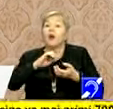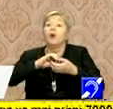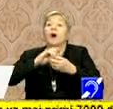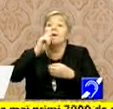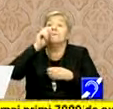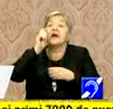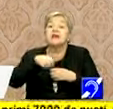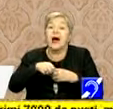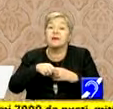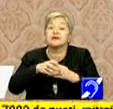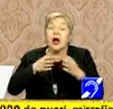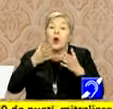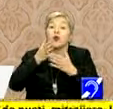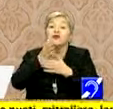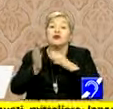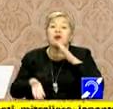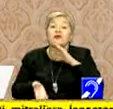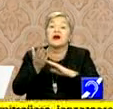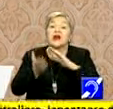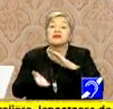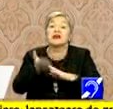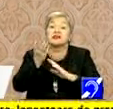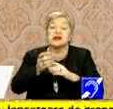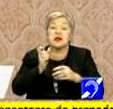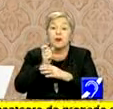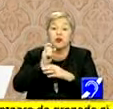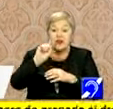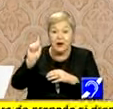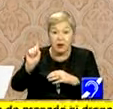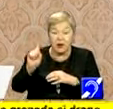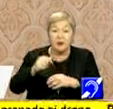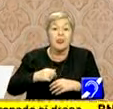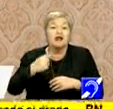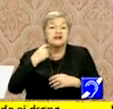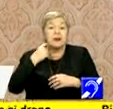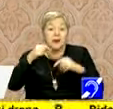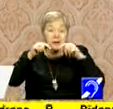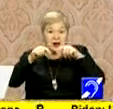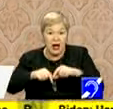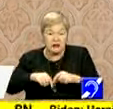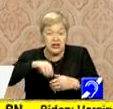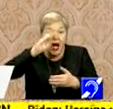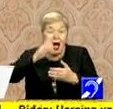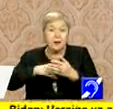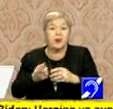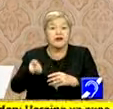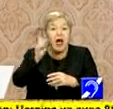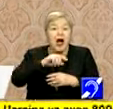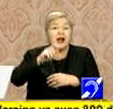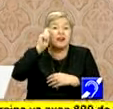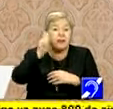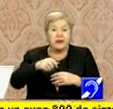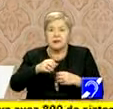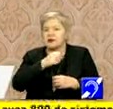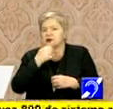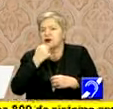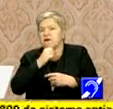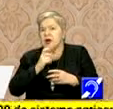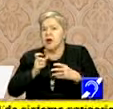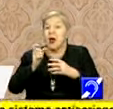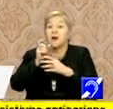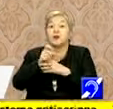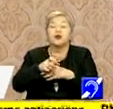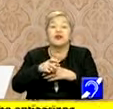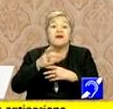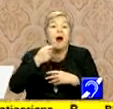va continua să crească. Săptămâna aceasta am aprobat un nou pachet de sancțiuni foarte dur împotriva oligarhilor